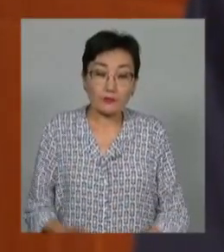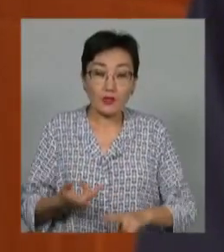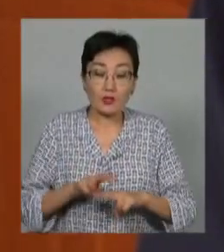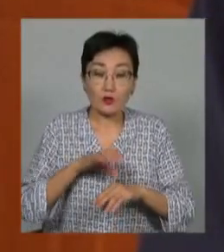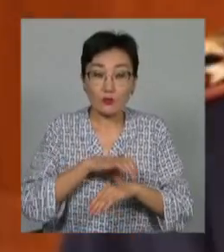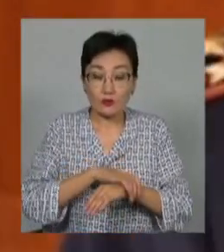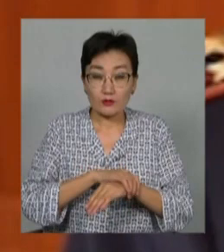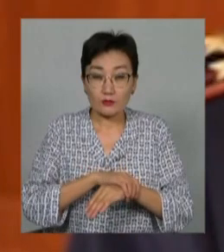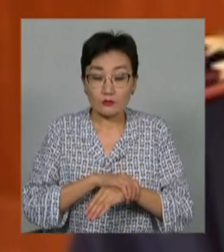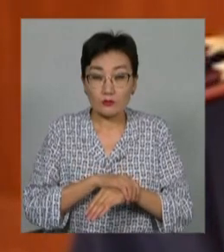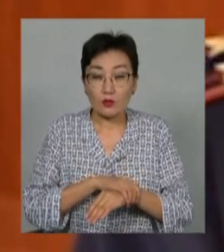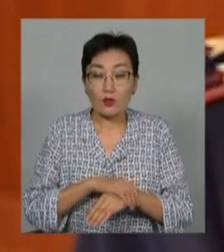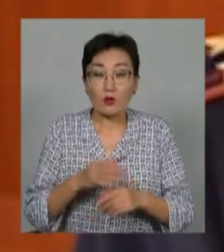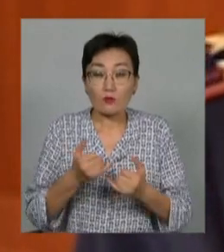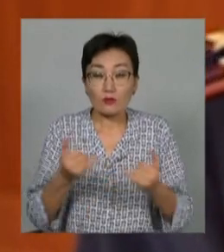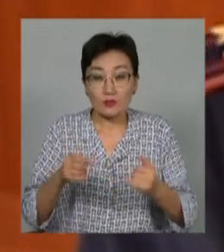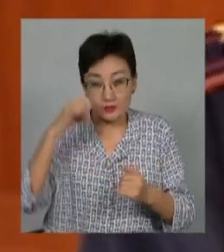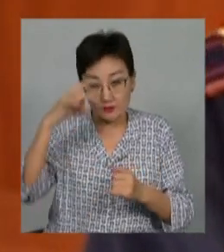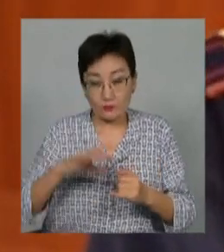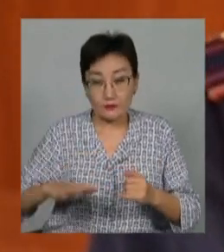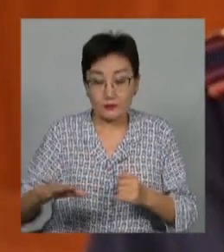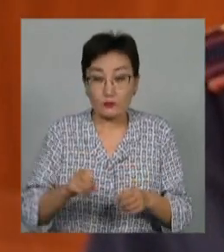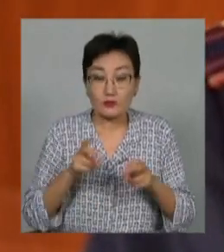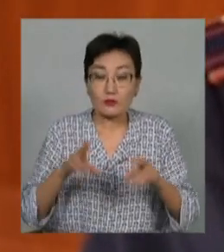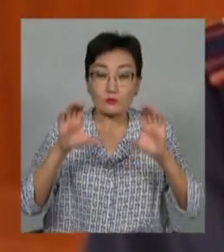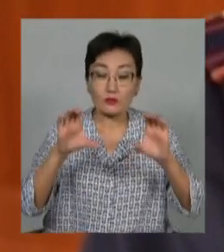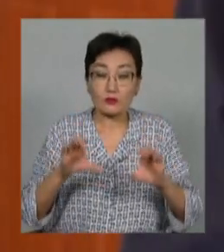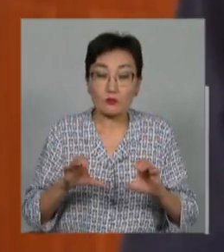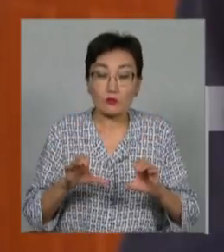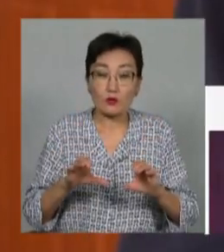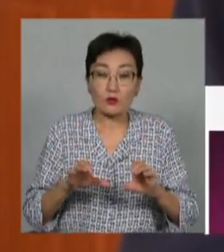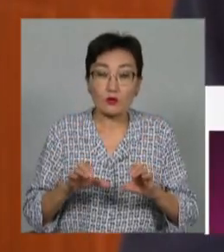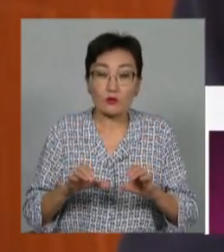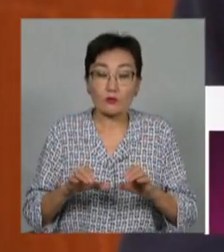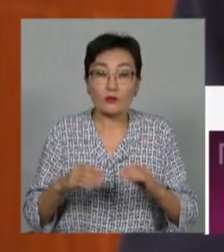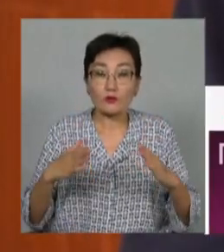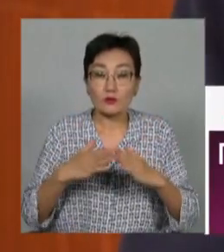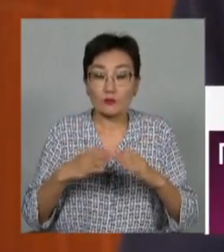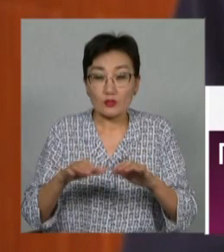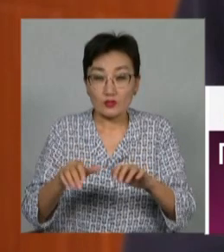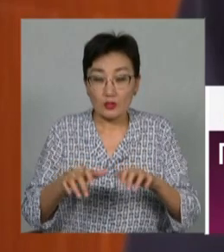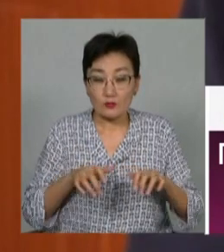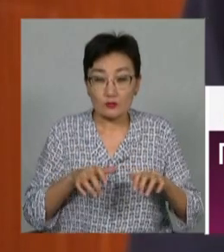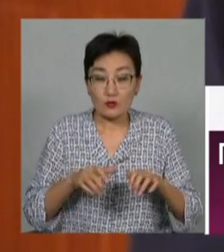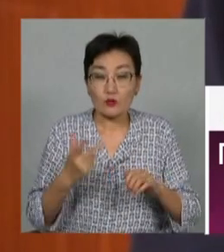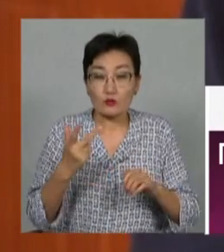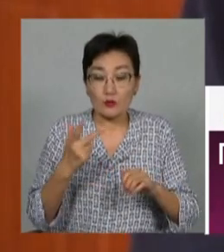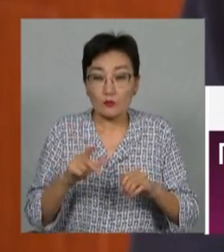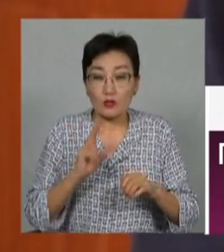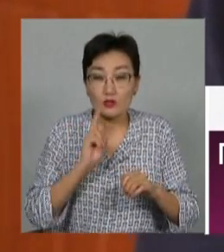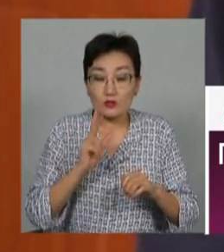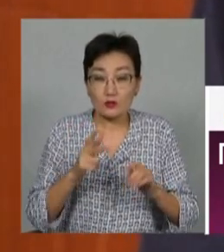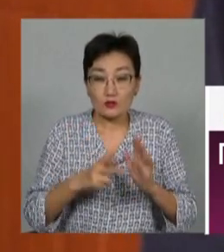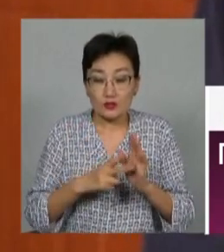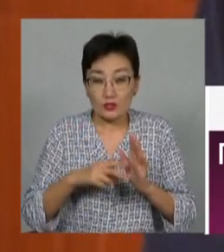Аталған қылмысты жасаған үшін Қазақстан Республикасының қылмыстық кодексіне мүлікті тәркілеумен 3 жылдан